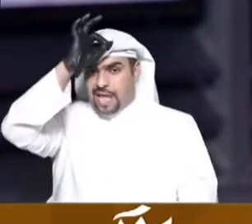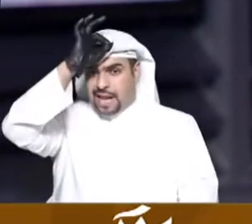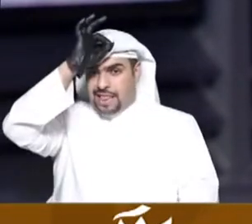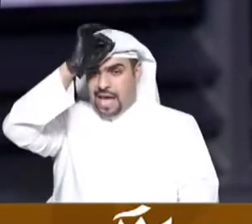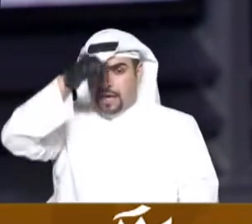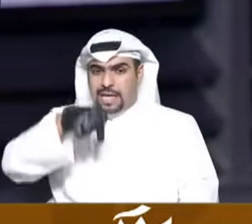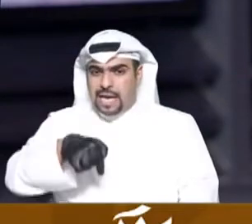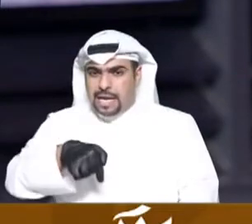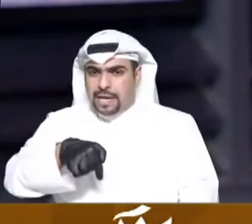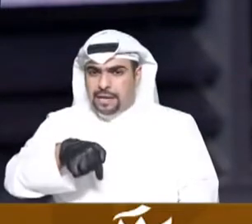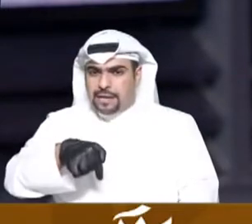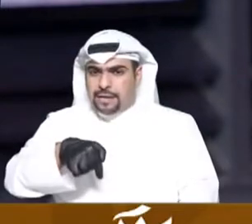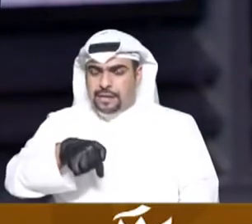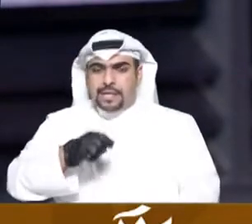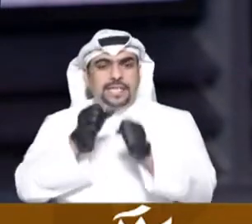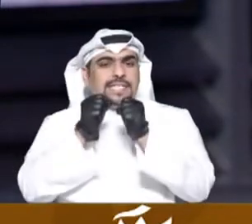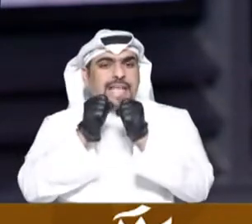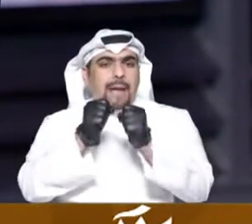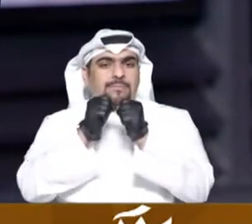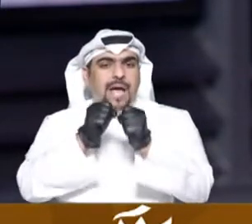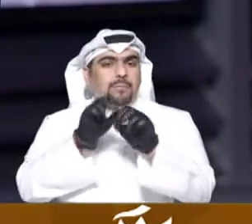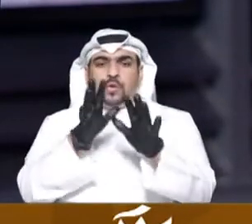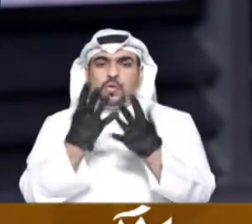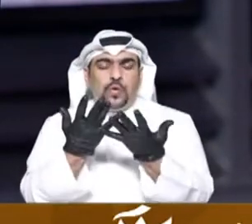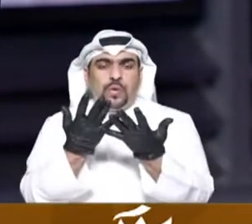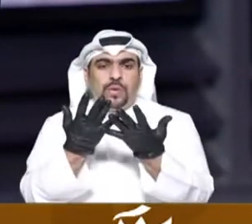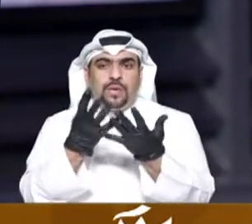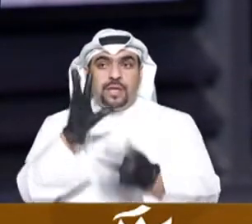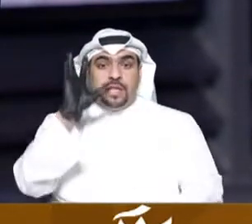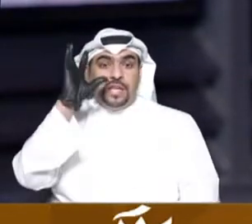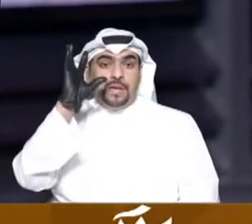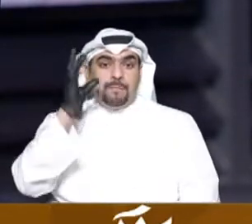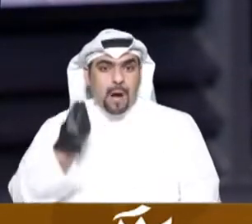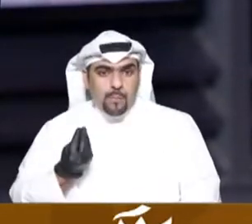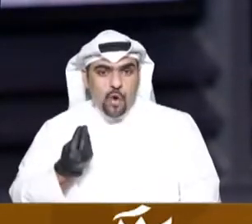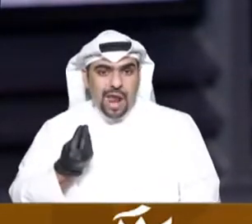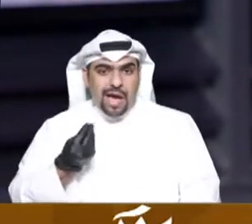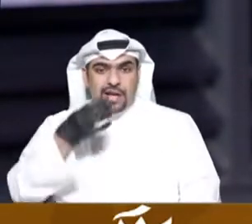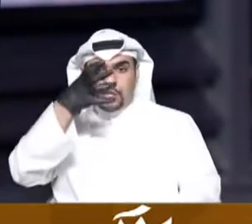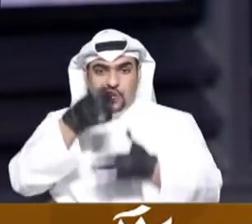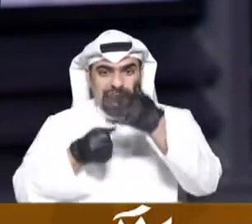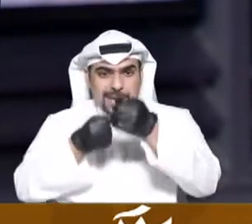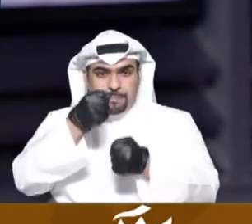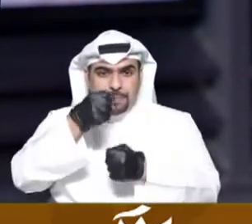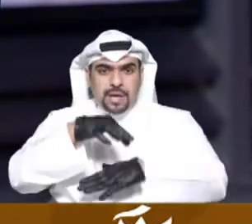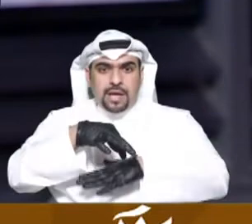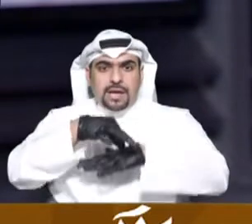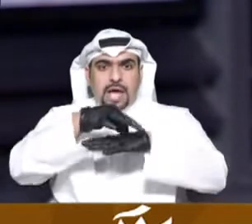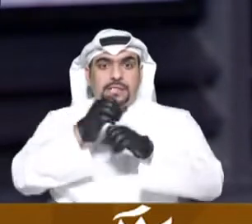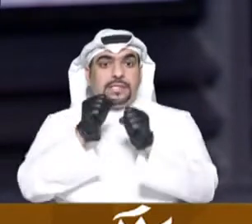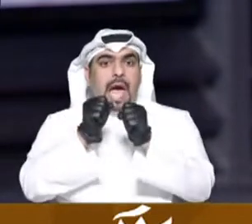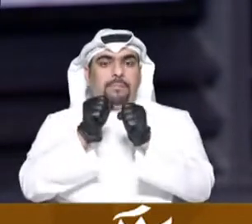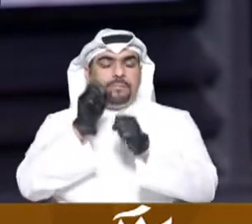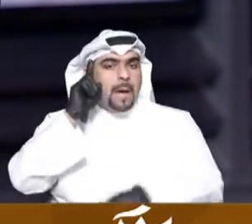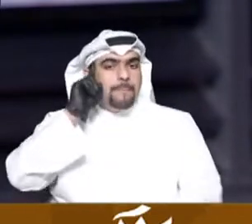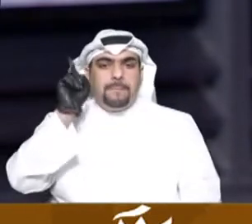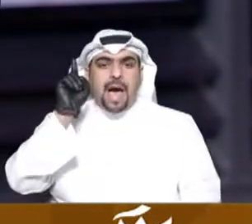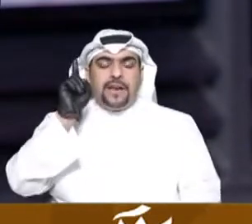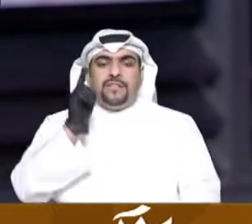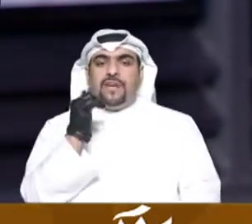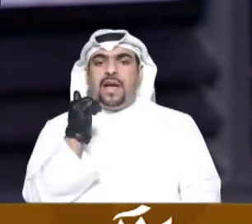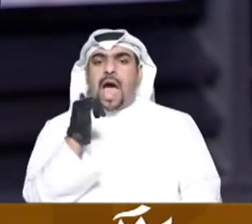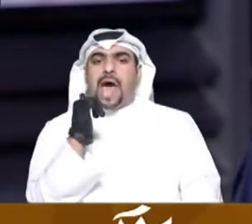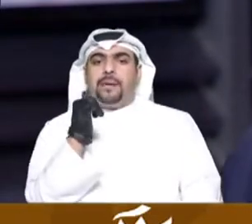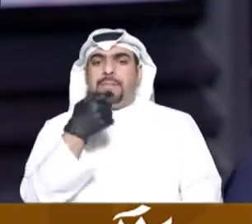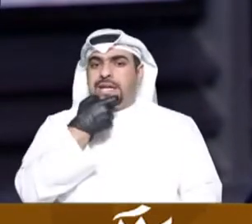هذه لا يتكلمون اللغه العربيه تقريبا 70%. فشلون قاعد نوصل لهم الرسائل؟ من خلال يمكن احنا خذينا